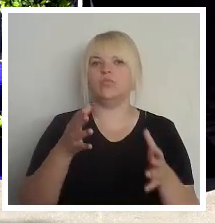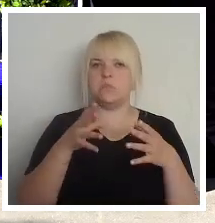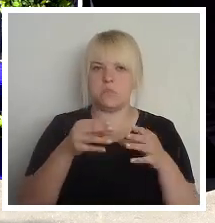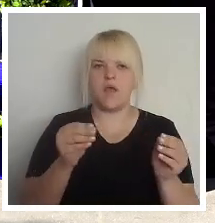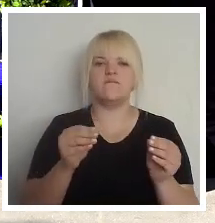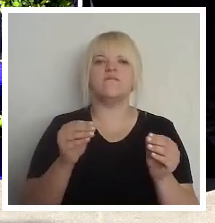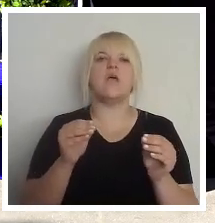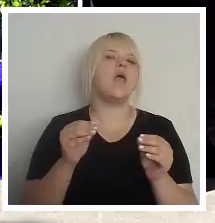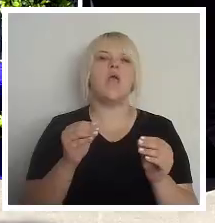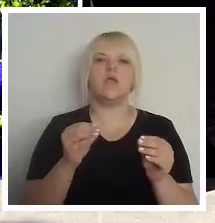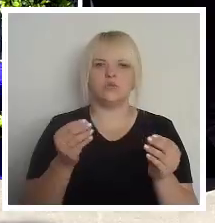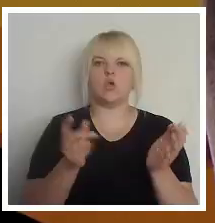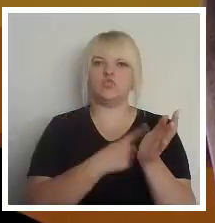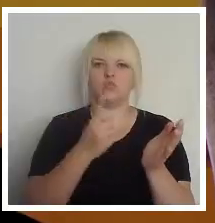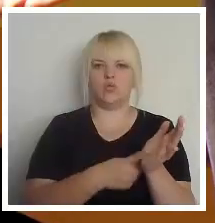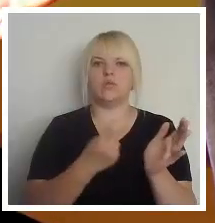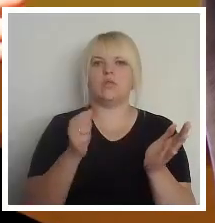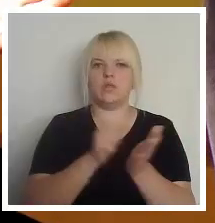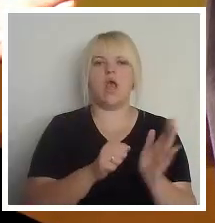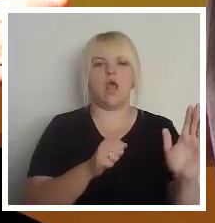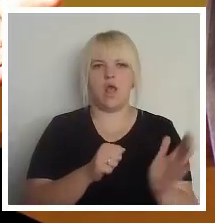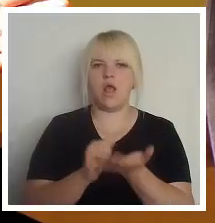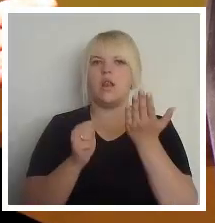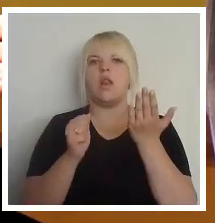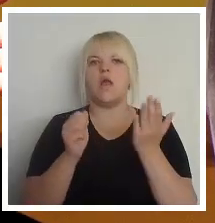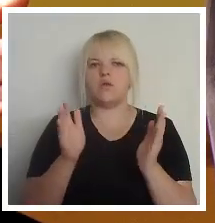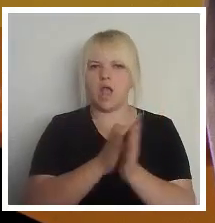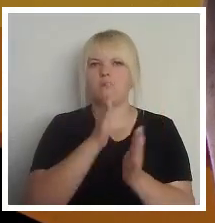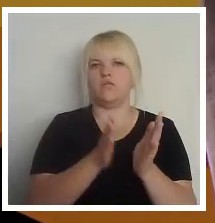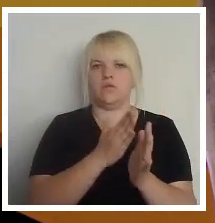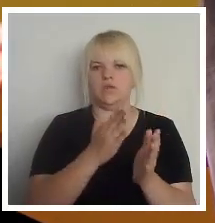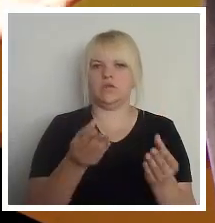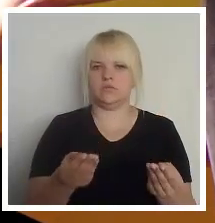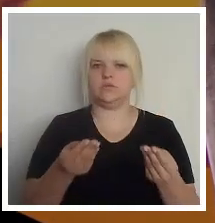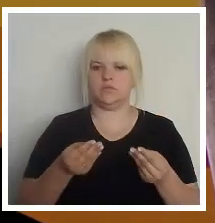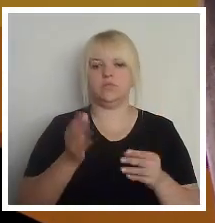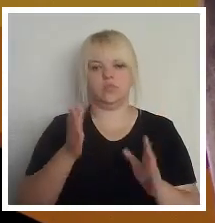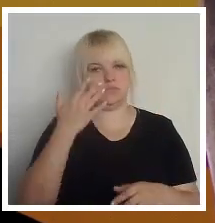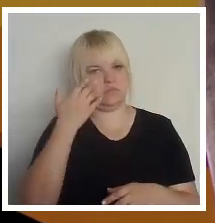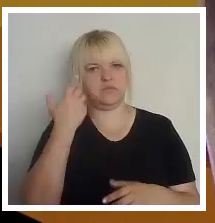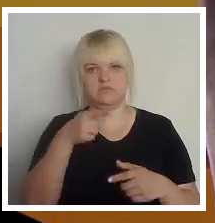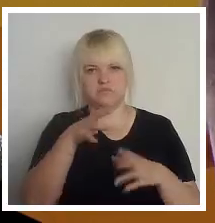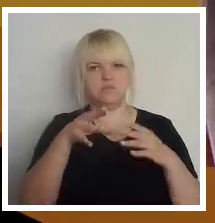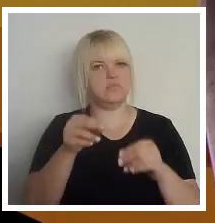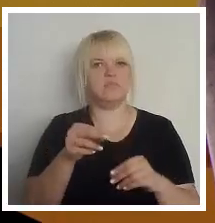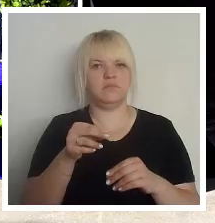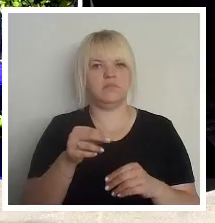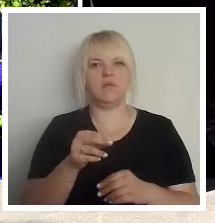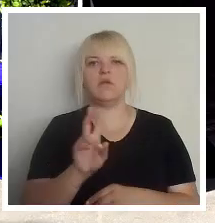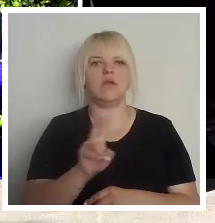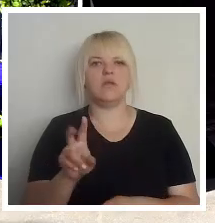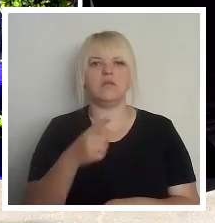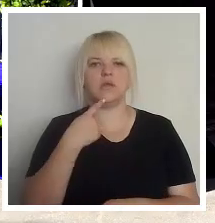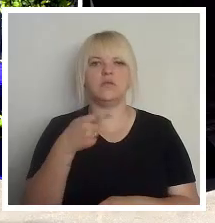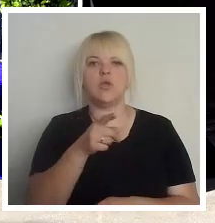ar fizisku žurnālu vai avīzi. To varbūt varētu vieglāk mēģināt darīt, Raucap kungs. Mums